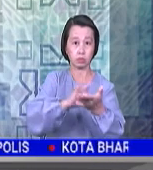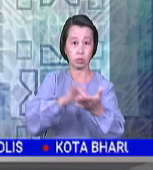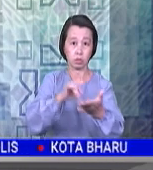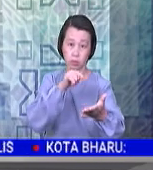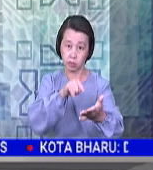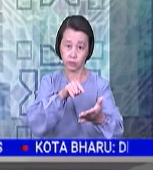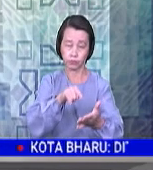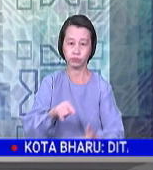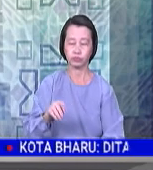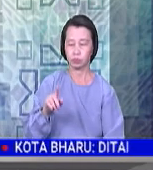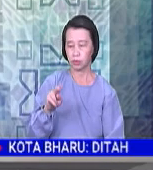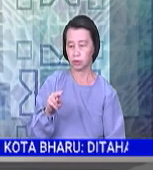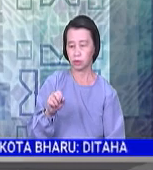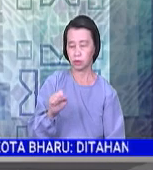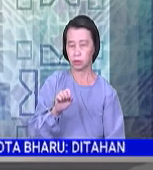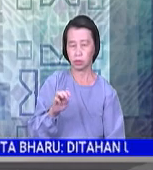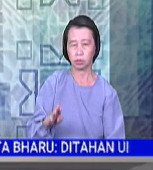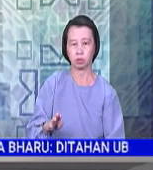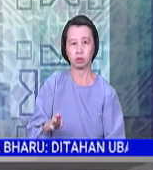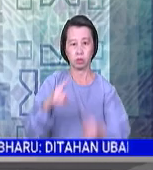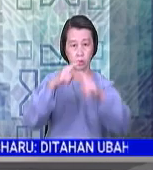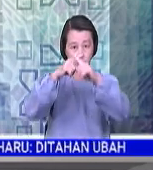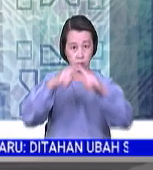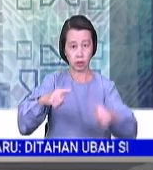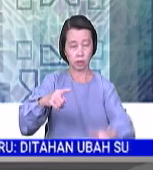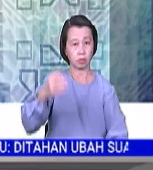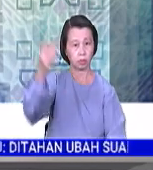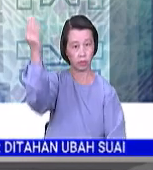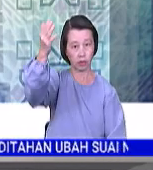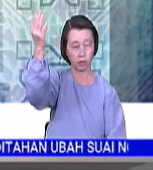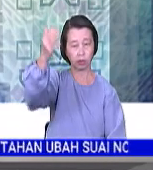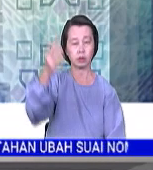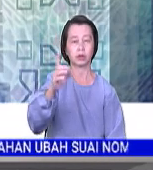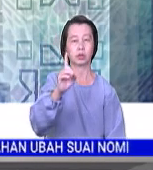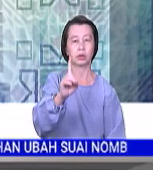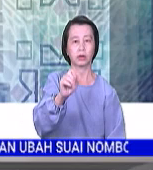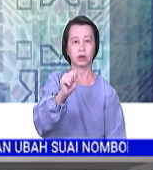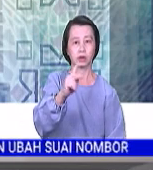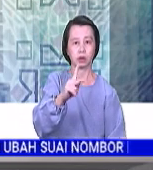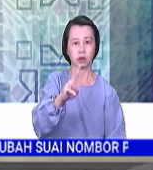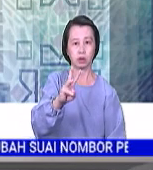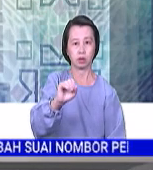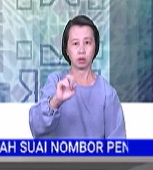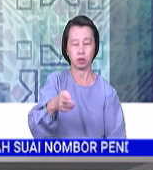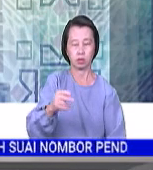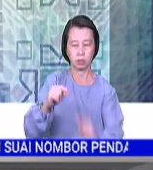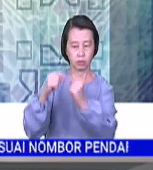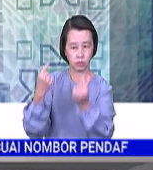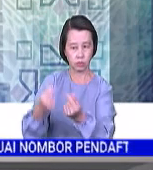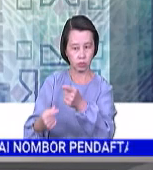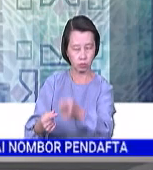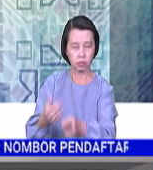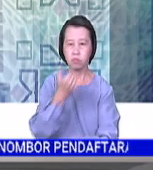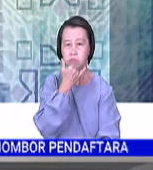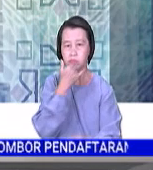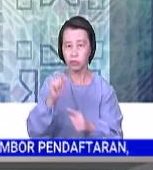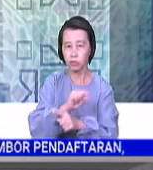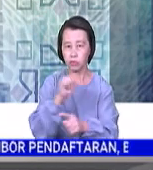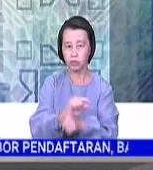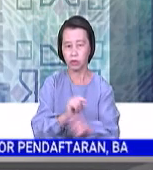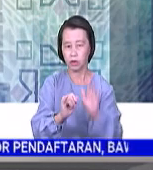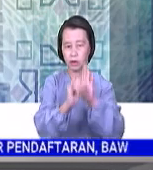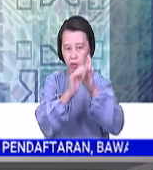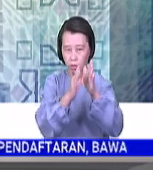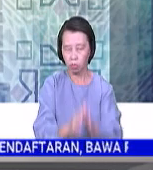sosial. Menurut Naib Pengerusi Dewan Dakwah Majlis Dakwah Negara Isfadiah Muhammad Dasuki, sindiket lazimnya menyalahgunakan